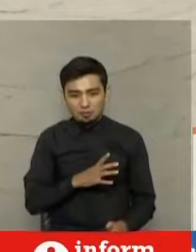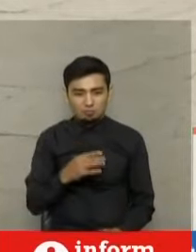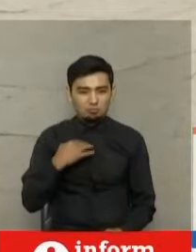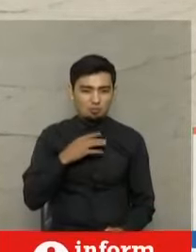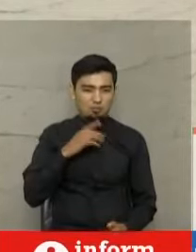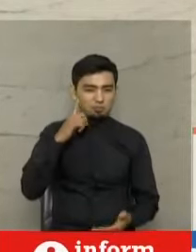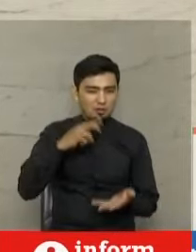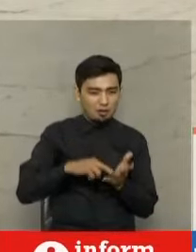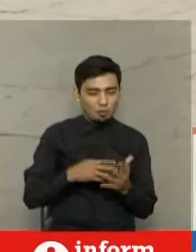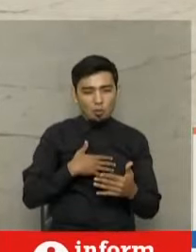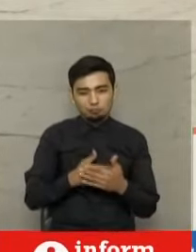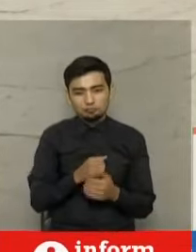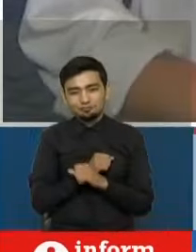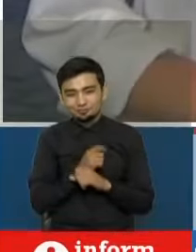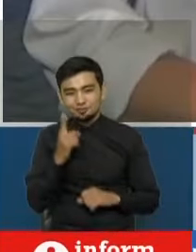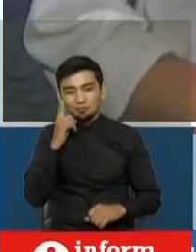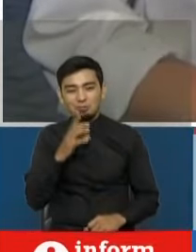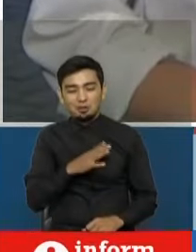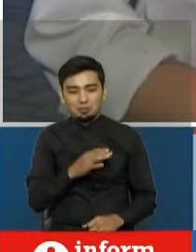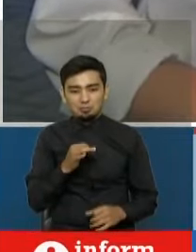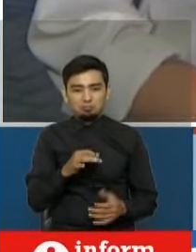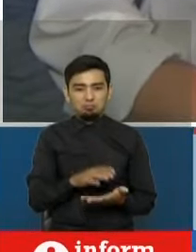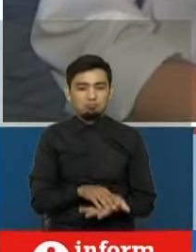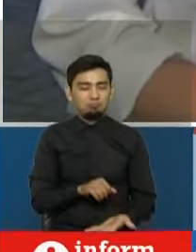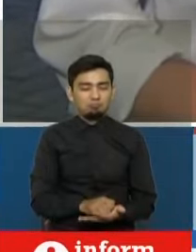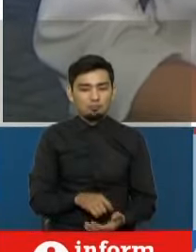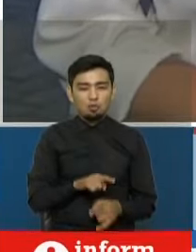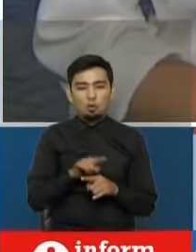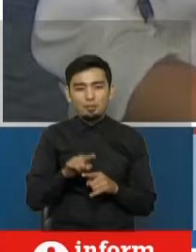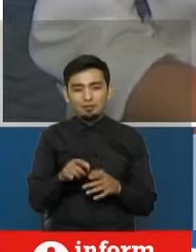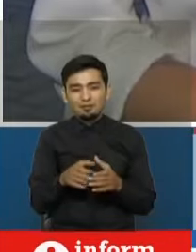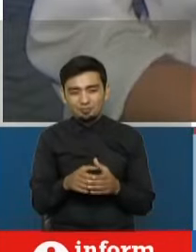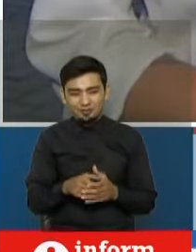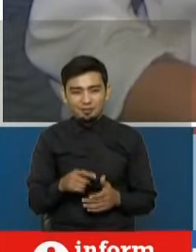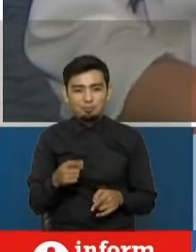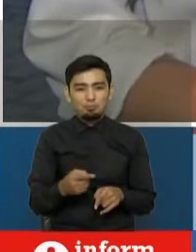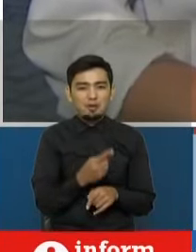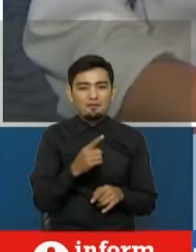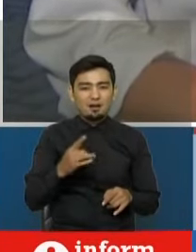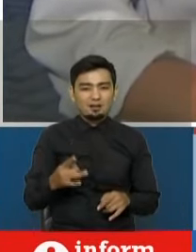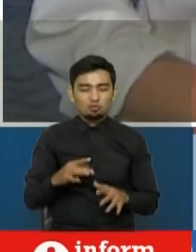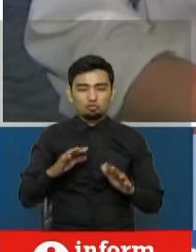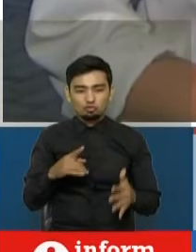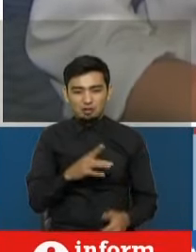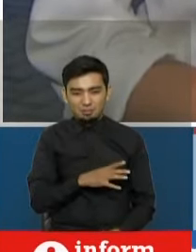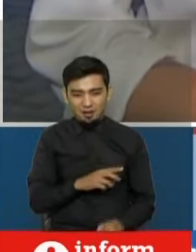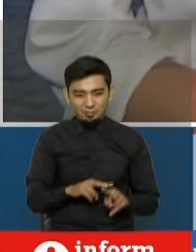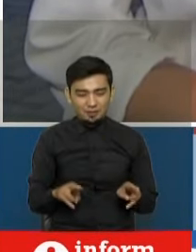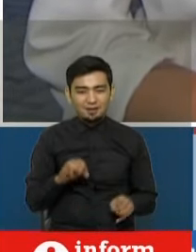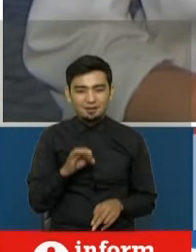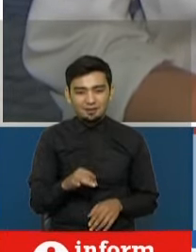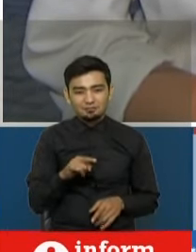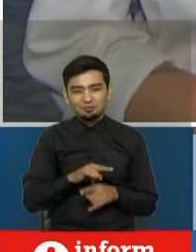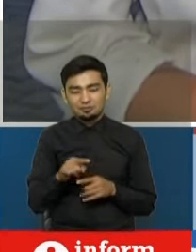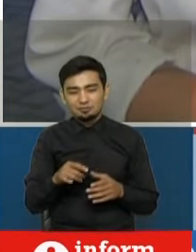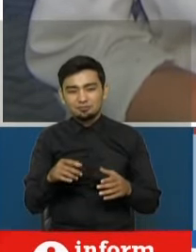жоспарлаған демалысымыздың быт-шыты шықты. Ал әуе компаниясының өкілі бұндай жағдай алғаш рет болып отырғандығын айтады. Сондай ақ аталған